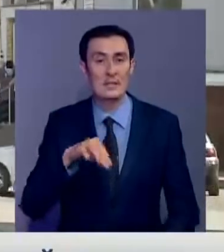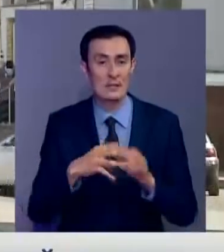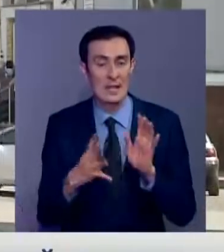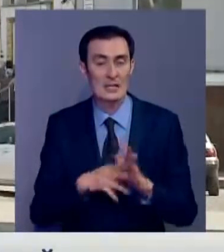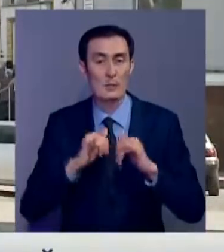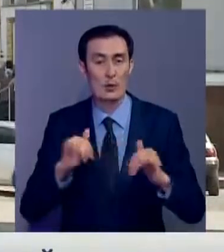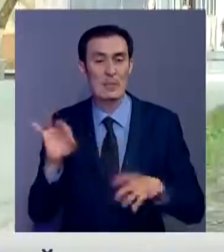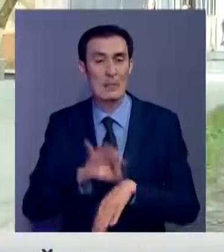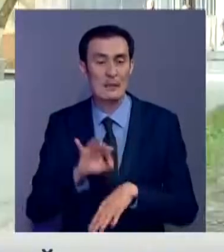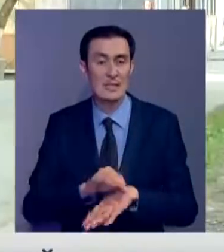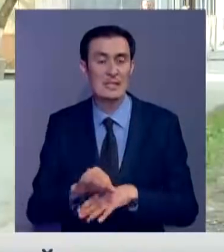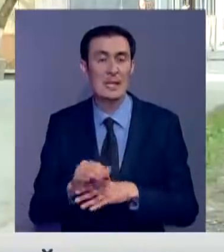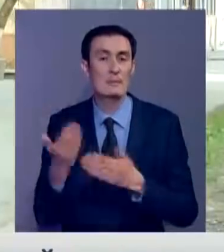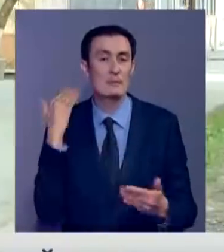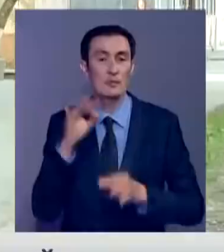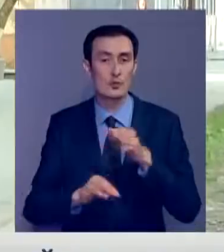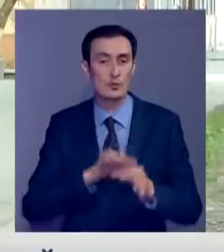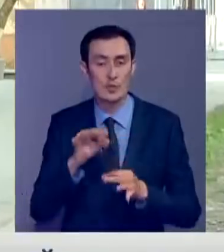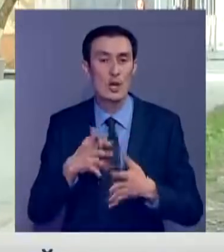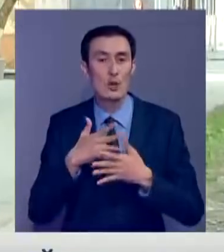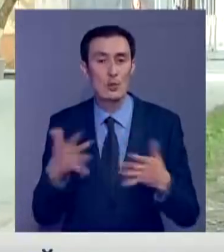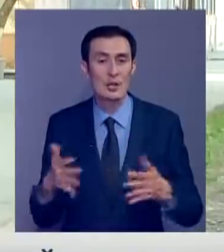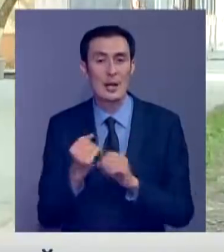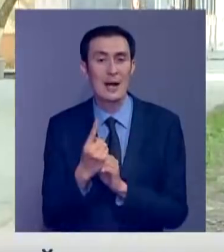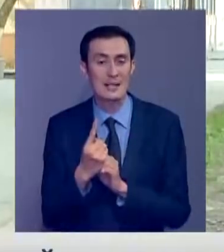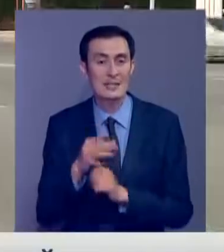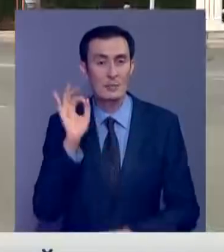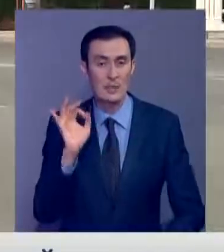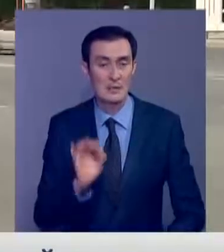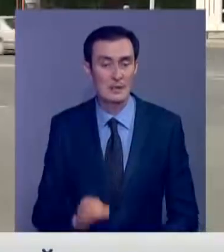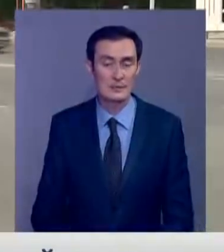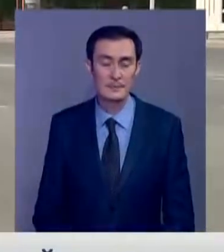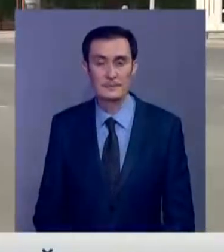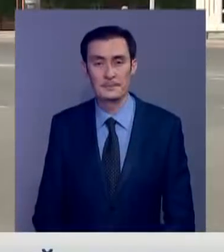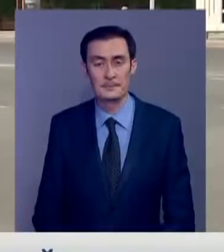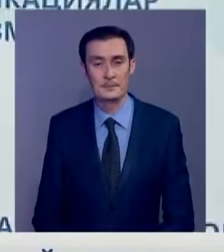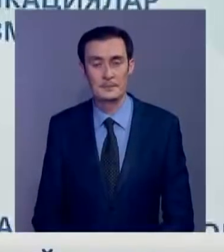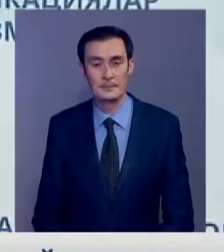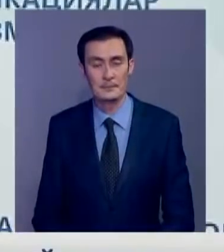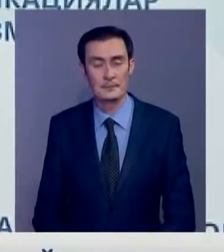Прирост заболеваемости за минувшие сутки там превысил 11%.